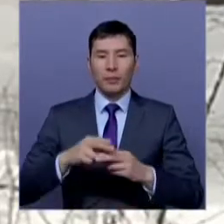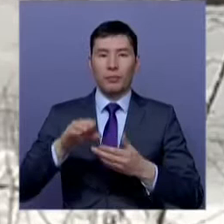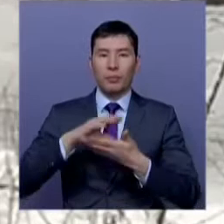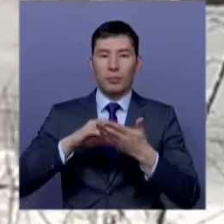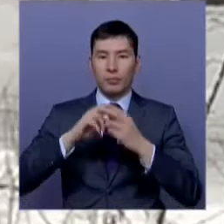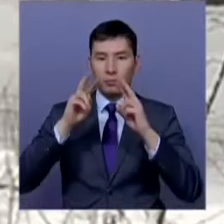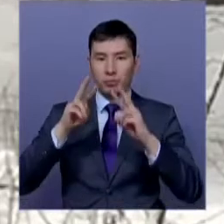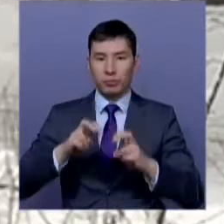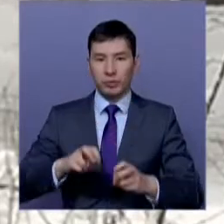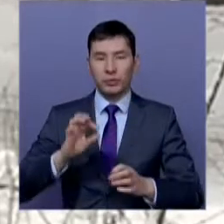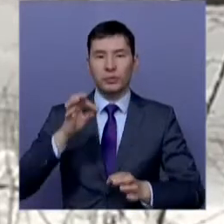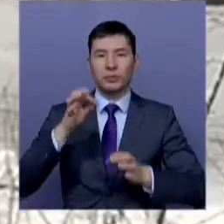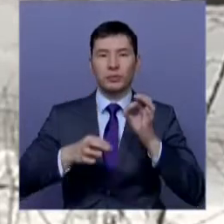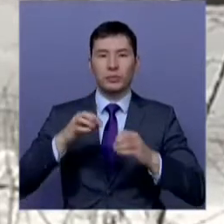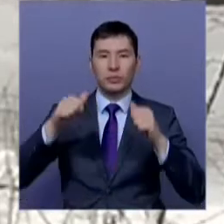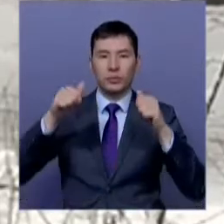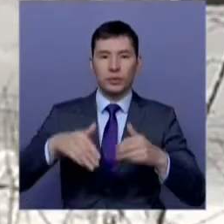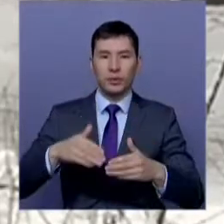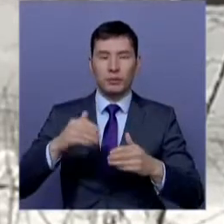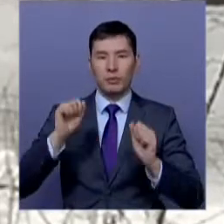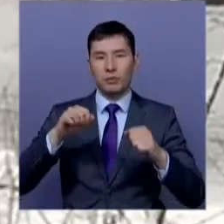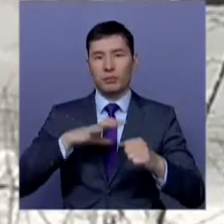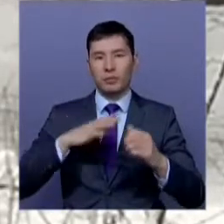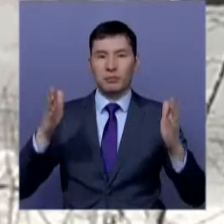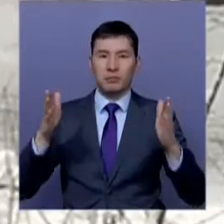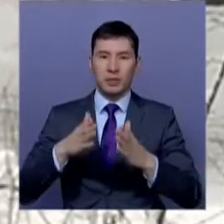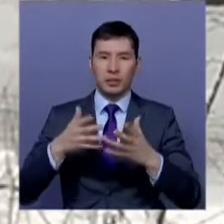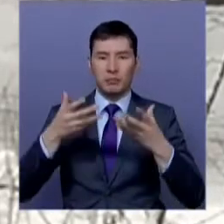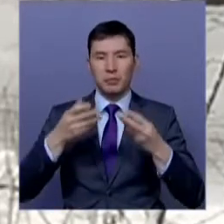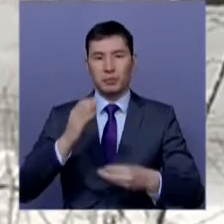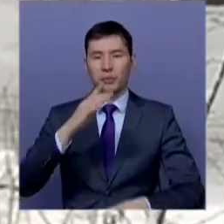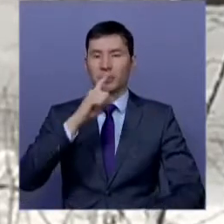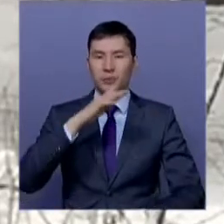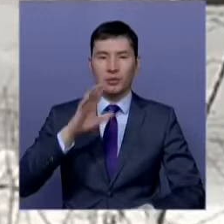жас жеткіншектердің қатал жазасы аз да болса жеңілдей ма деген